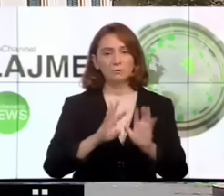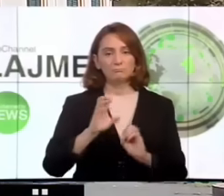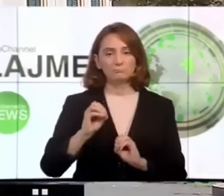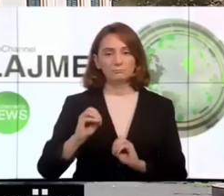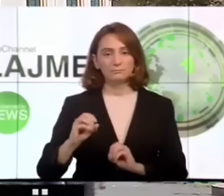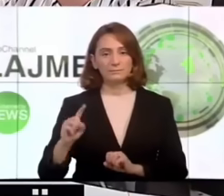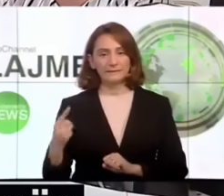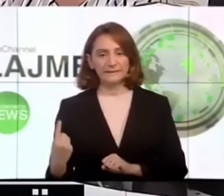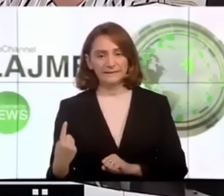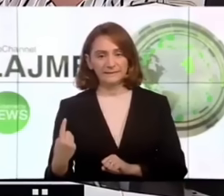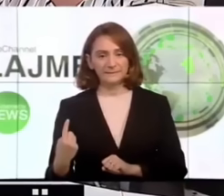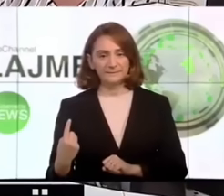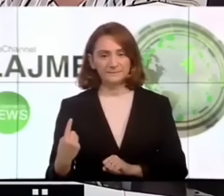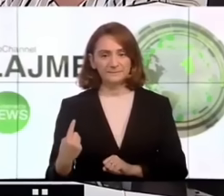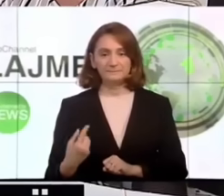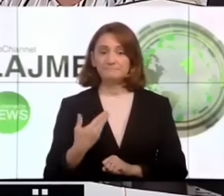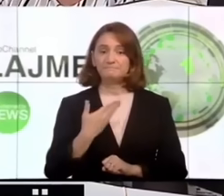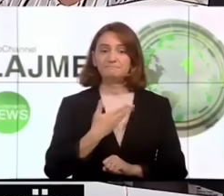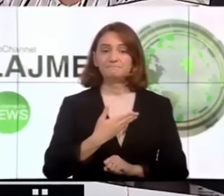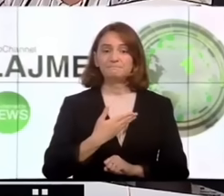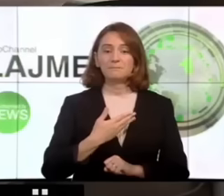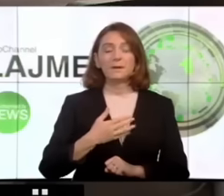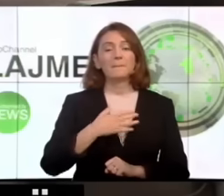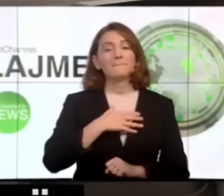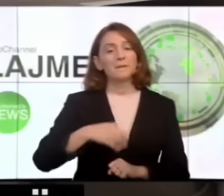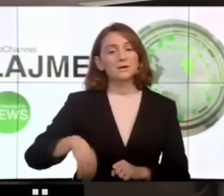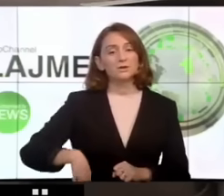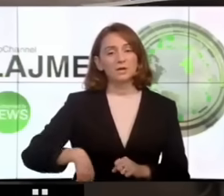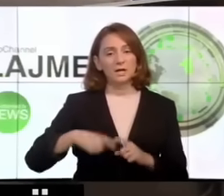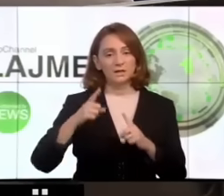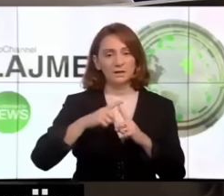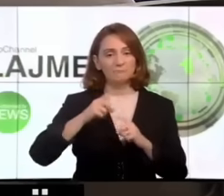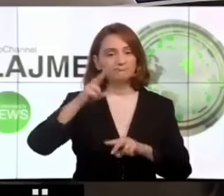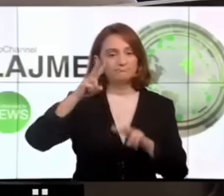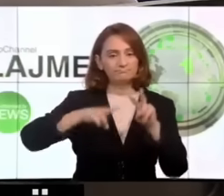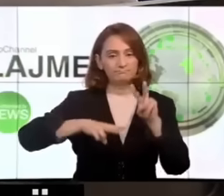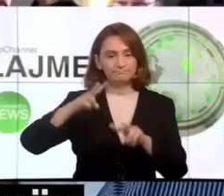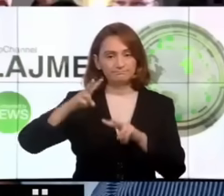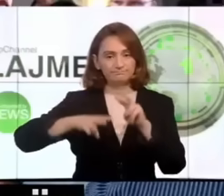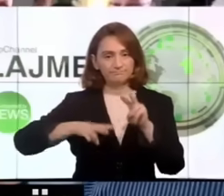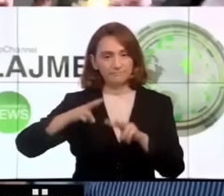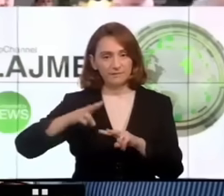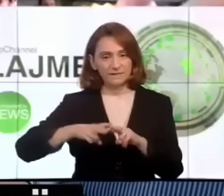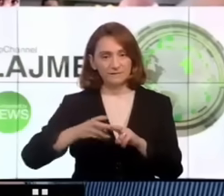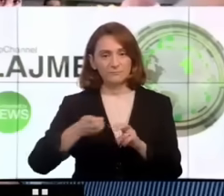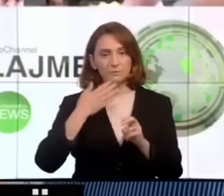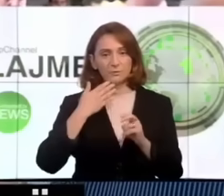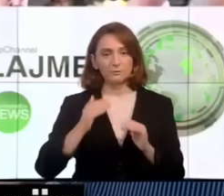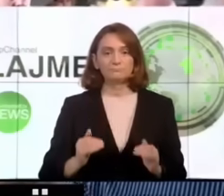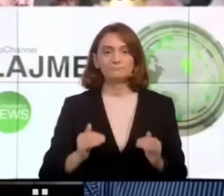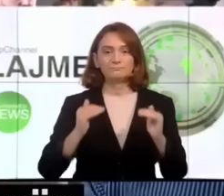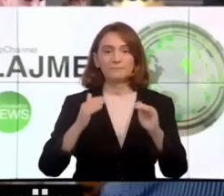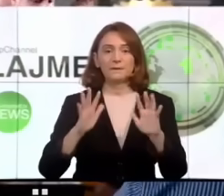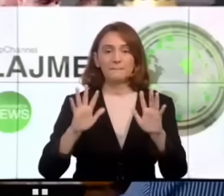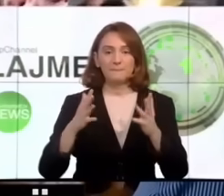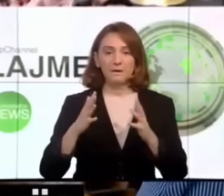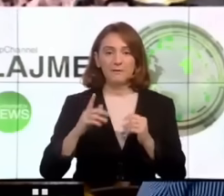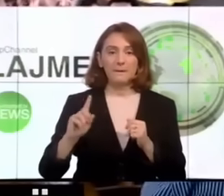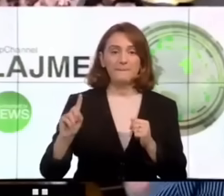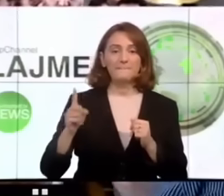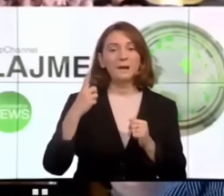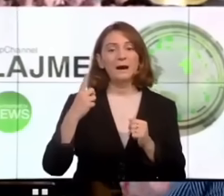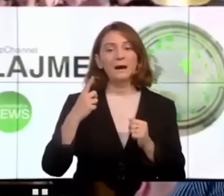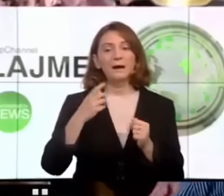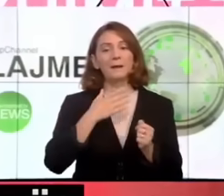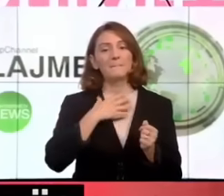Administrata qendrore e Bashkisë së Tiranës është vlerësuar me certifikatën ISO 9001. Kështu, Bashkia e Tiranës bëhet bashkia e parë në